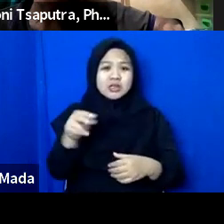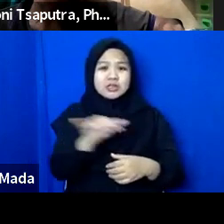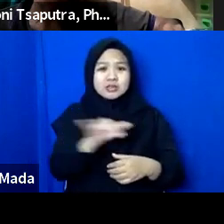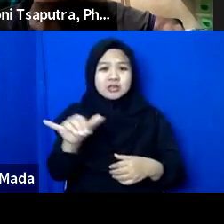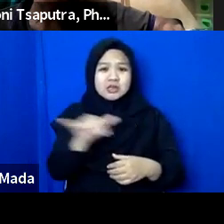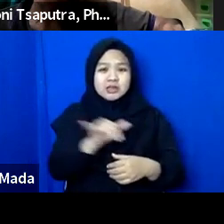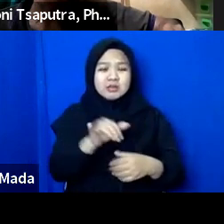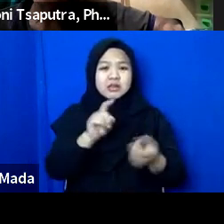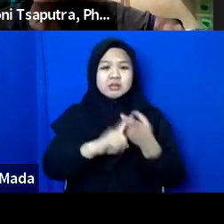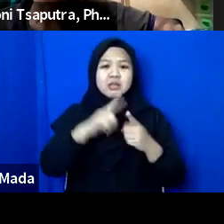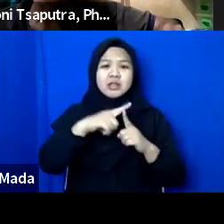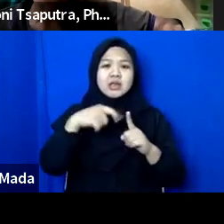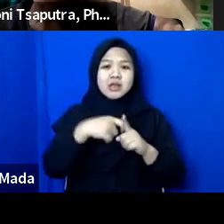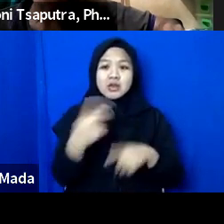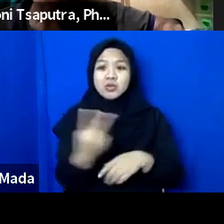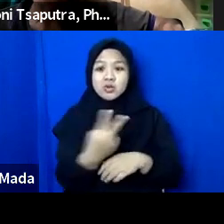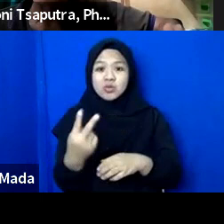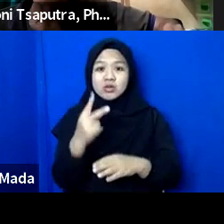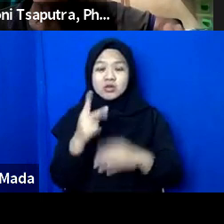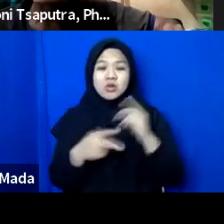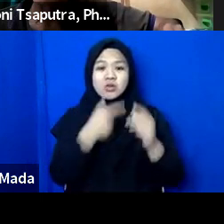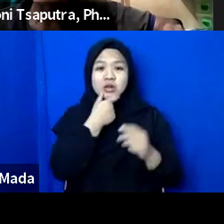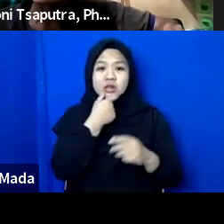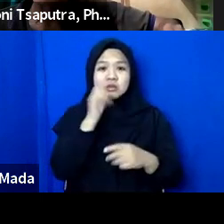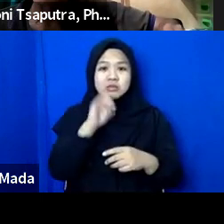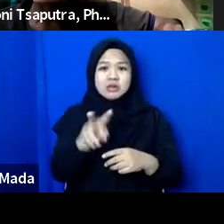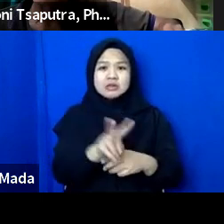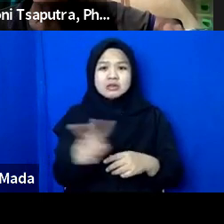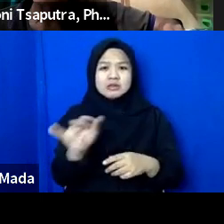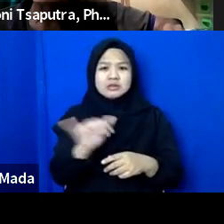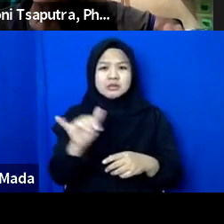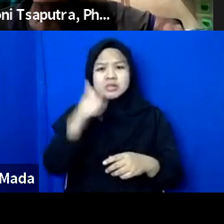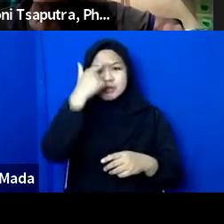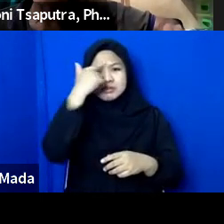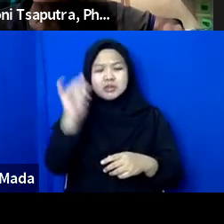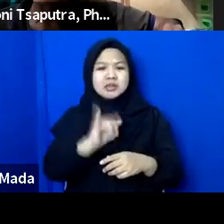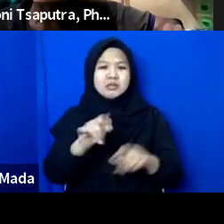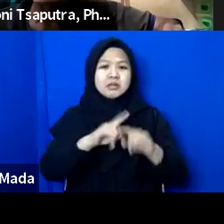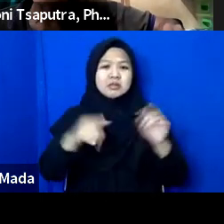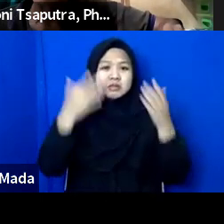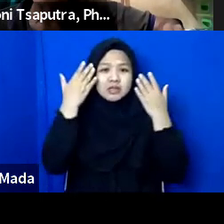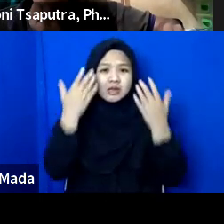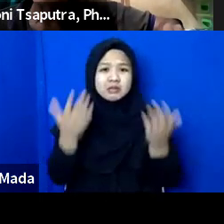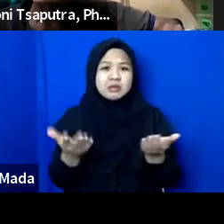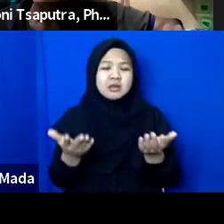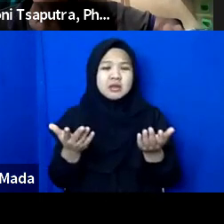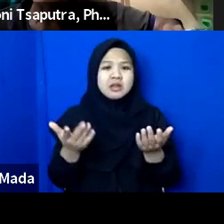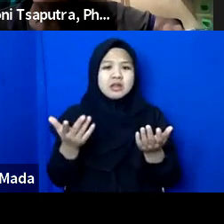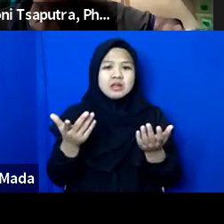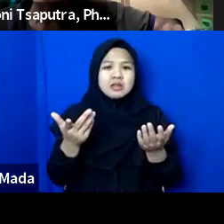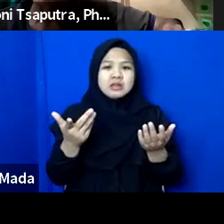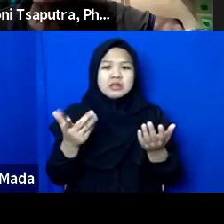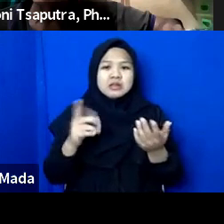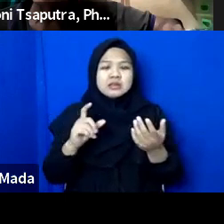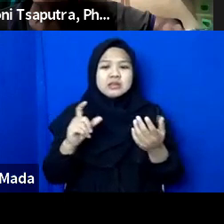Al temen TK dan dua-duanya kalau menurut neneknya gitu sama-sama pinter gitu tapi kenapa kau Hai apa ininya beda